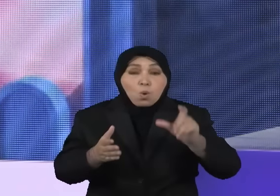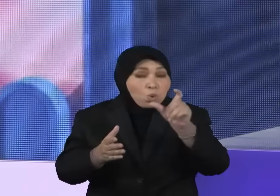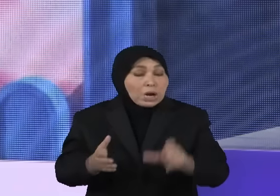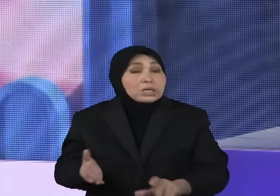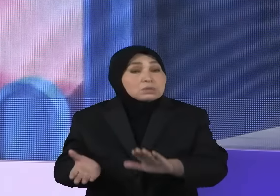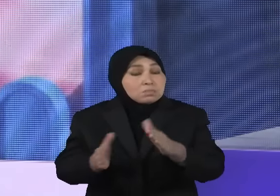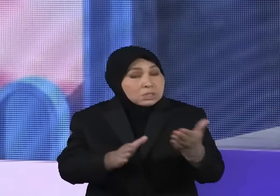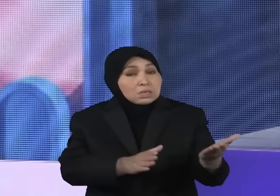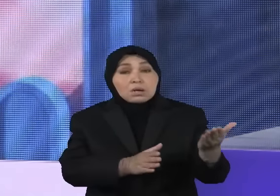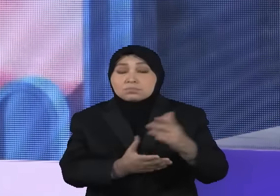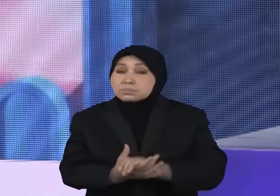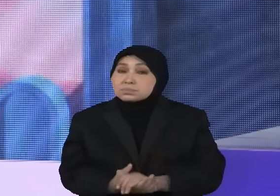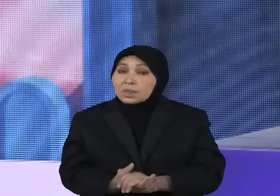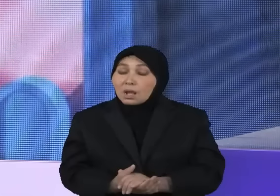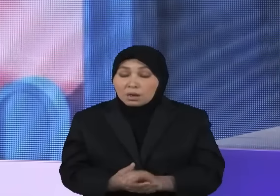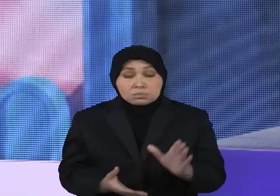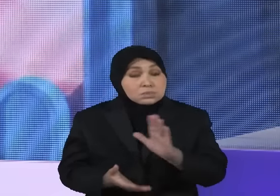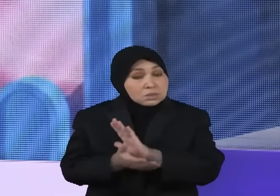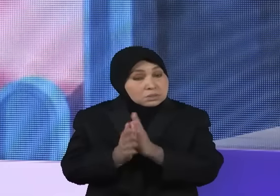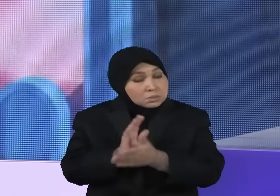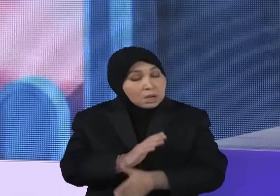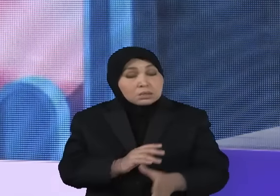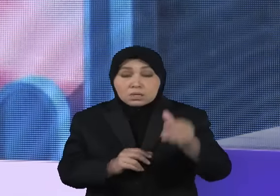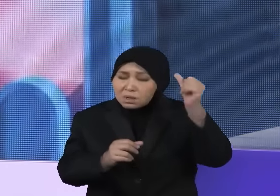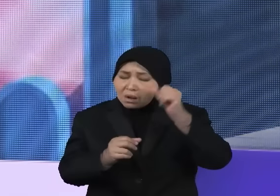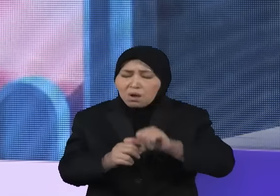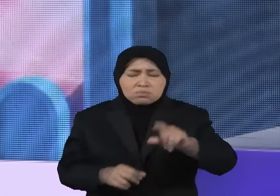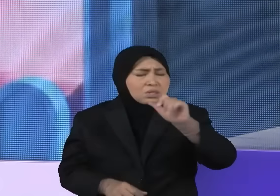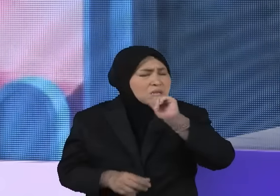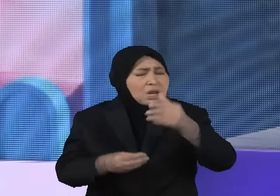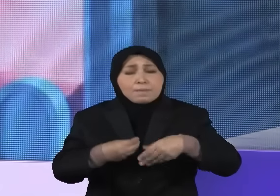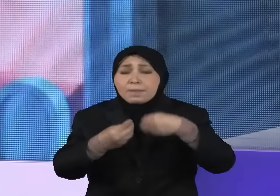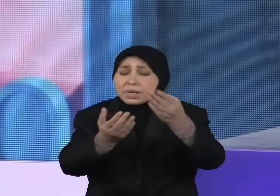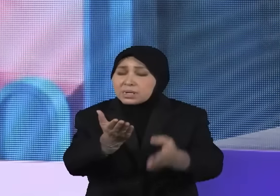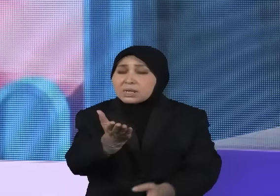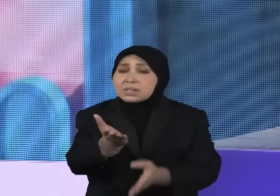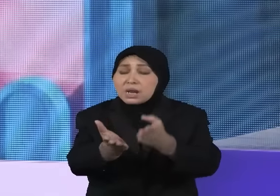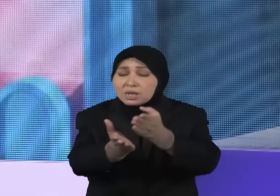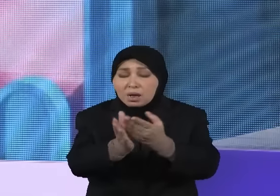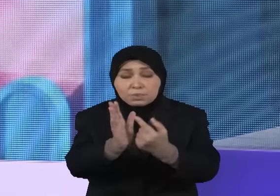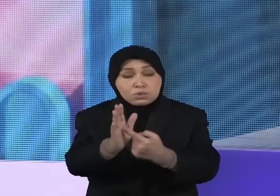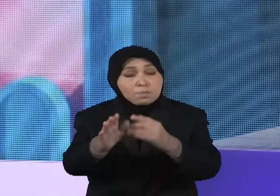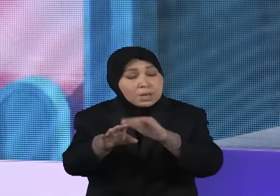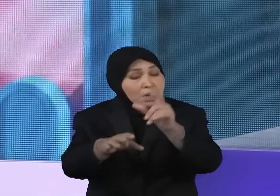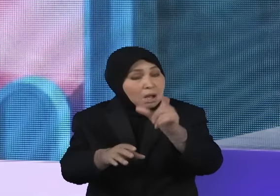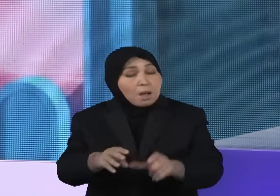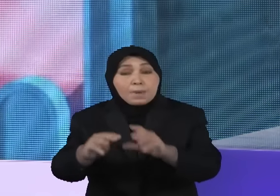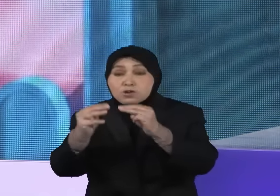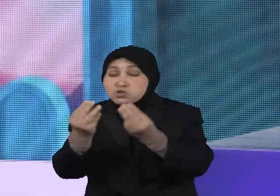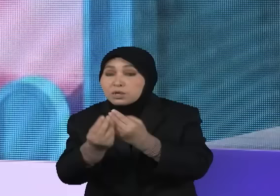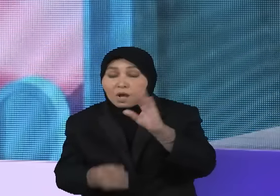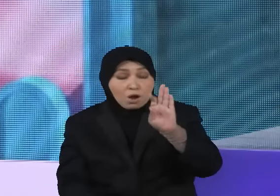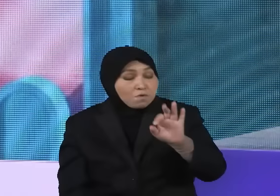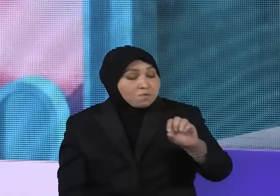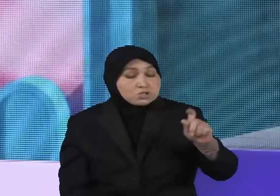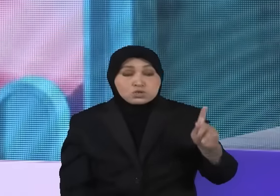meninggalkan dunia ini. Wallahu la yahdil qaumal fasiqin, dan Allah tidak memberi hidayah kepada orang yang fasik. Dalam konteks